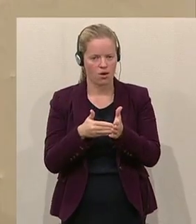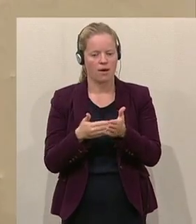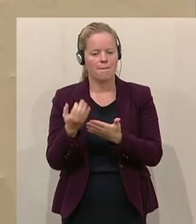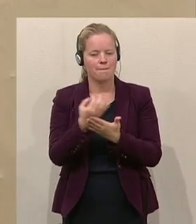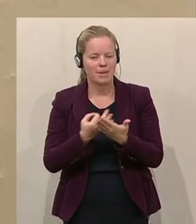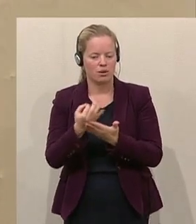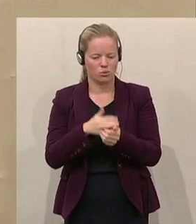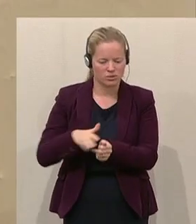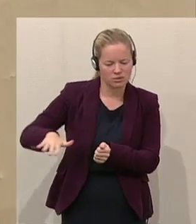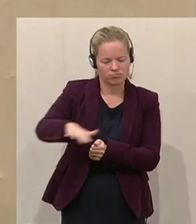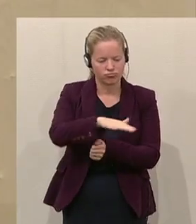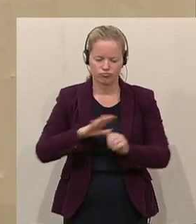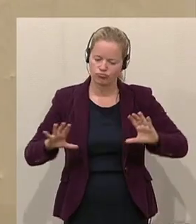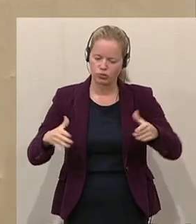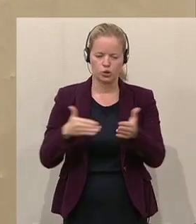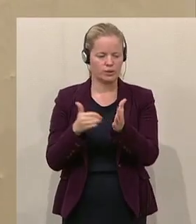wir brauchen ein Bildungswesen, das